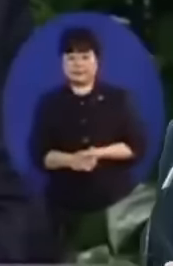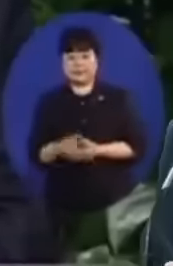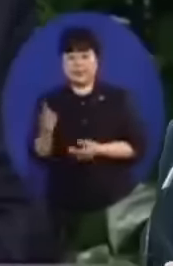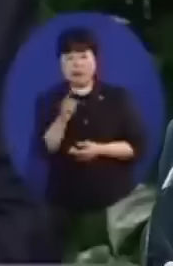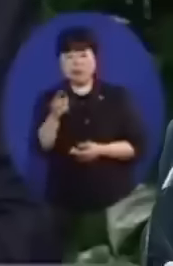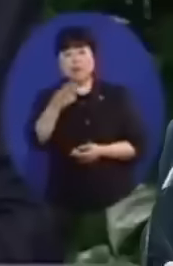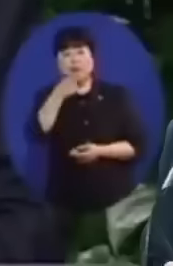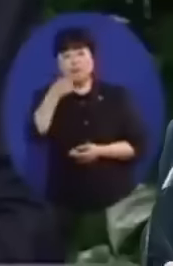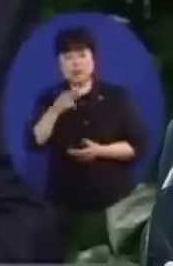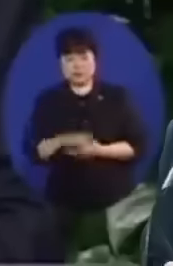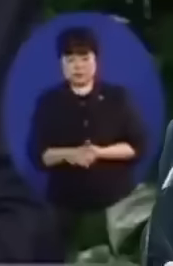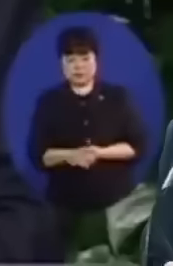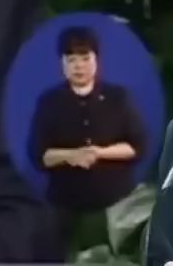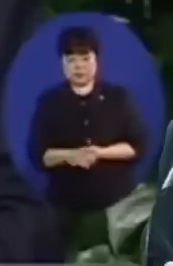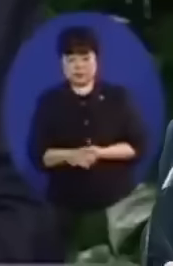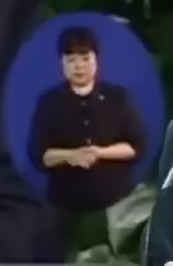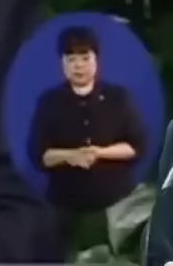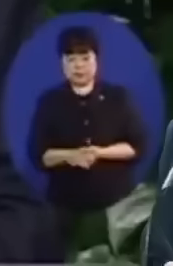아무것도 없는